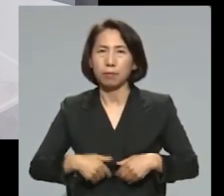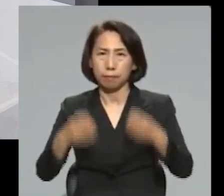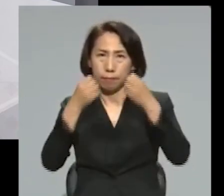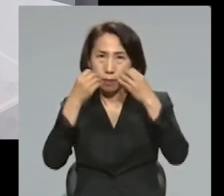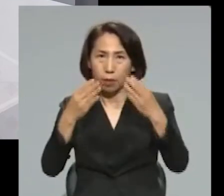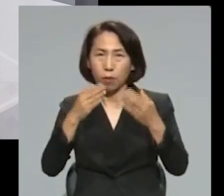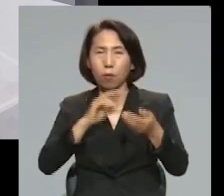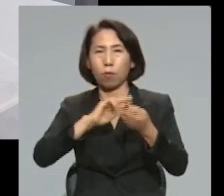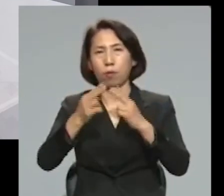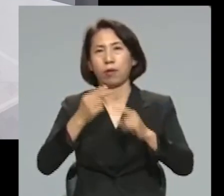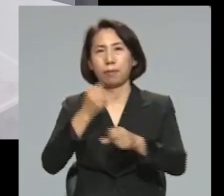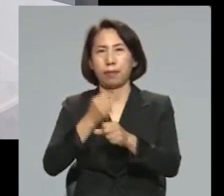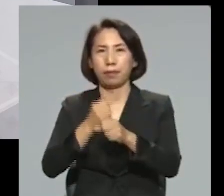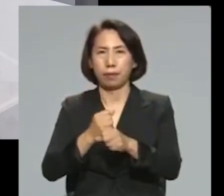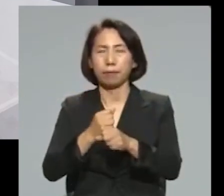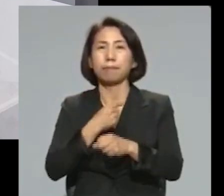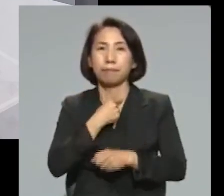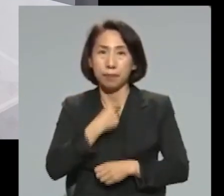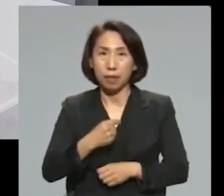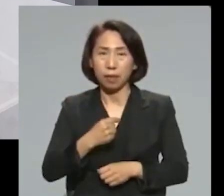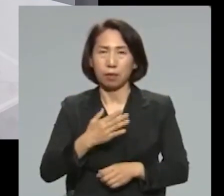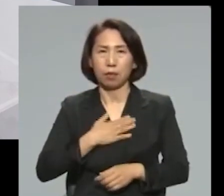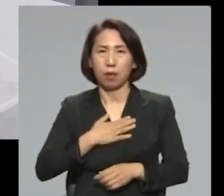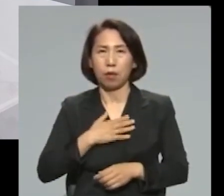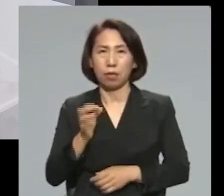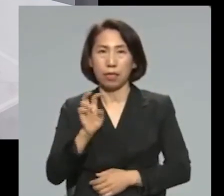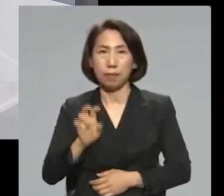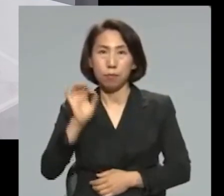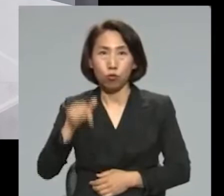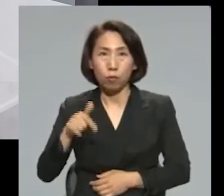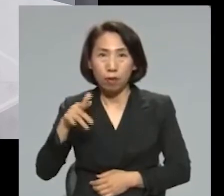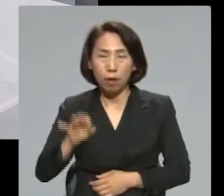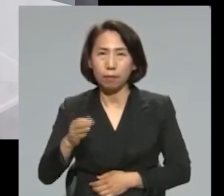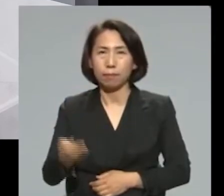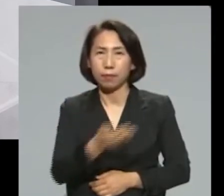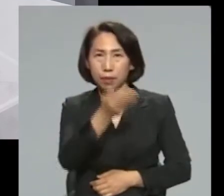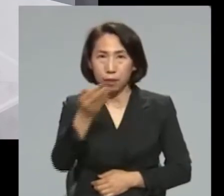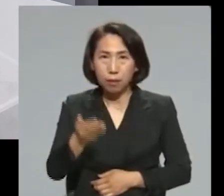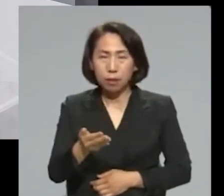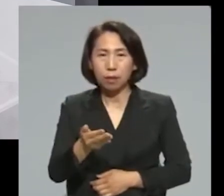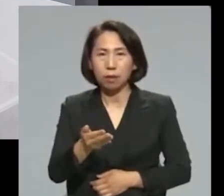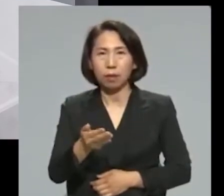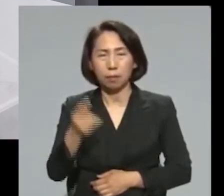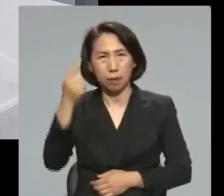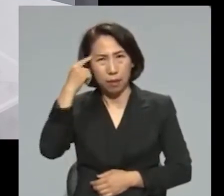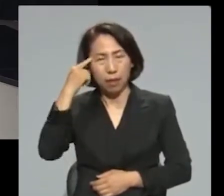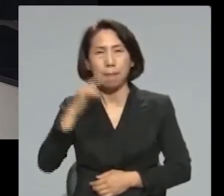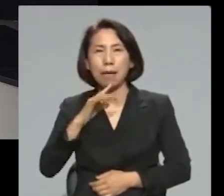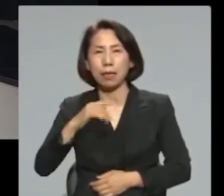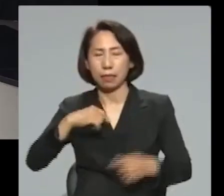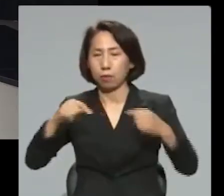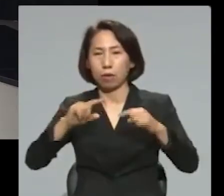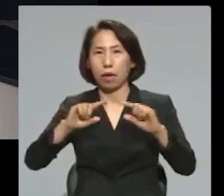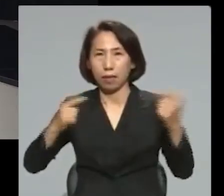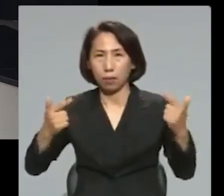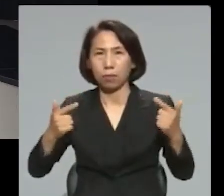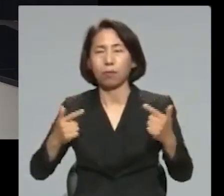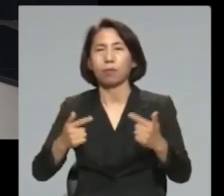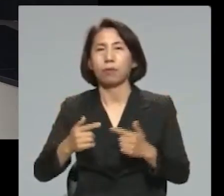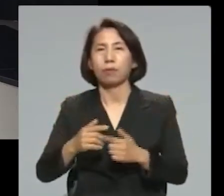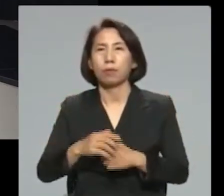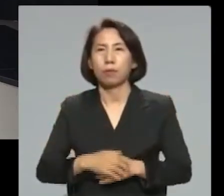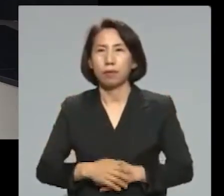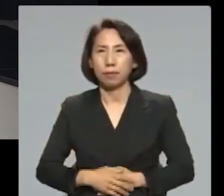고령을 만들겠습니다. 저 임욱강은 군민 여러분들의 머리 위에 있는 지도자가 아니라 군민 여러분들의 가려운